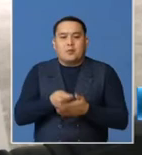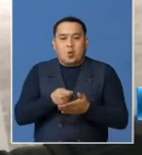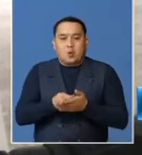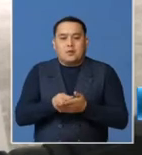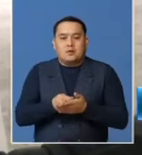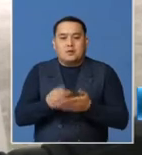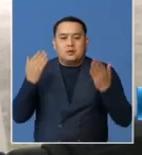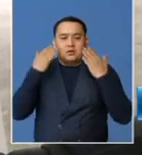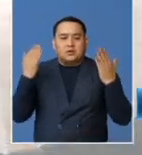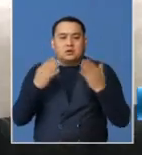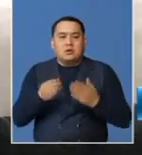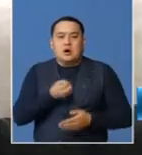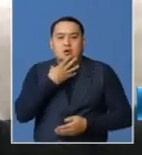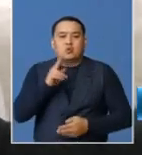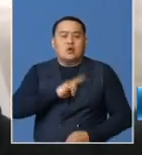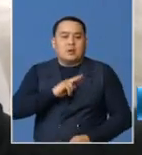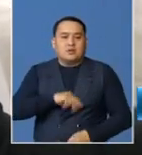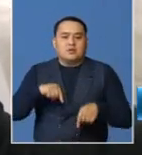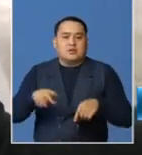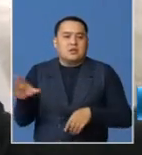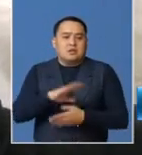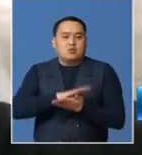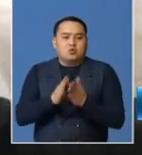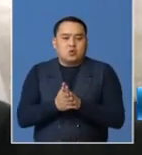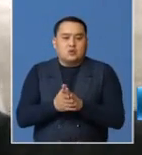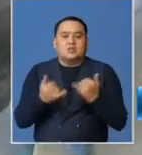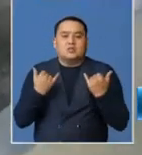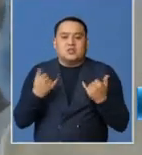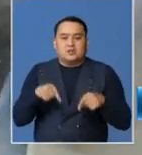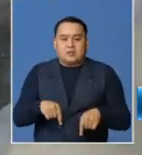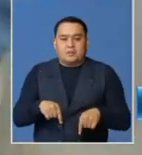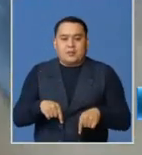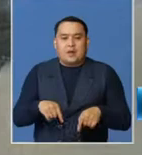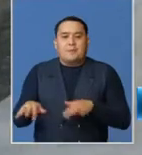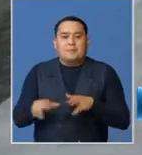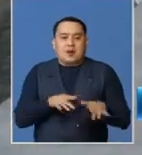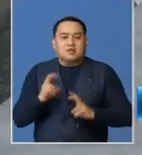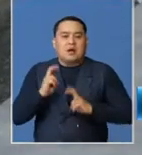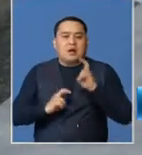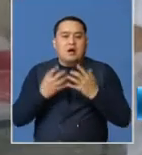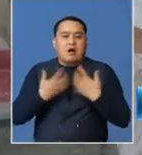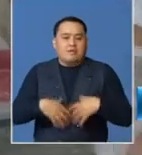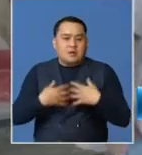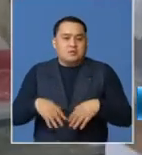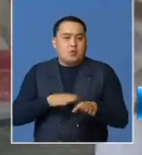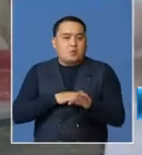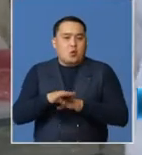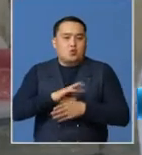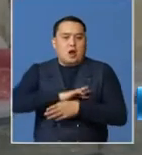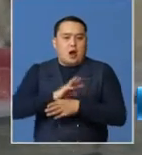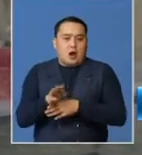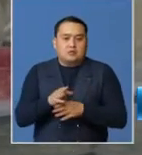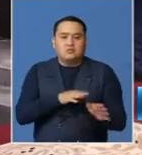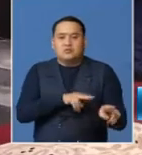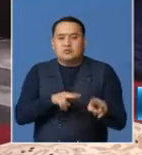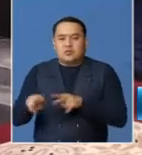знаю, где бы я нашла такую хорошую работу, где есть все условия, как здесь. Процесс на предприятии автоматизирован. Это обеспечивает